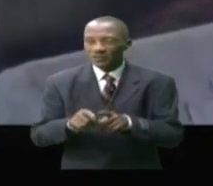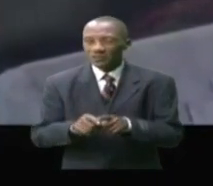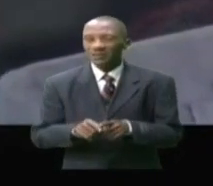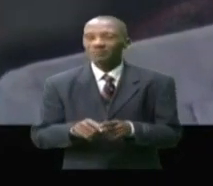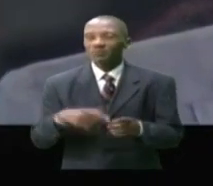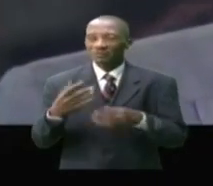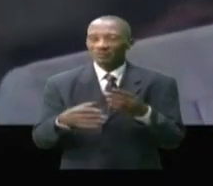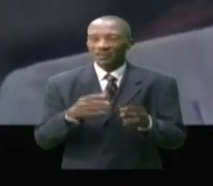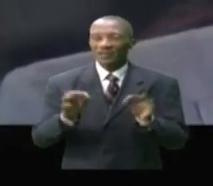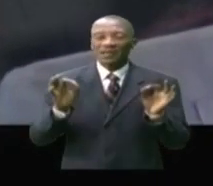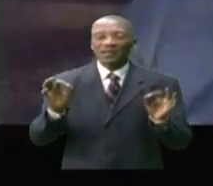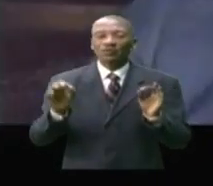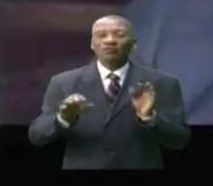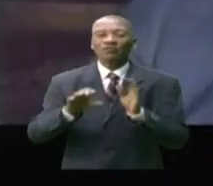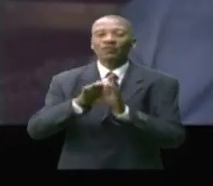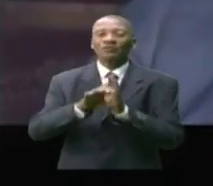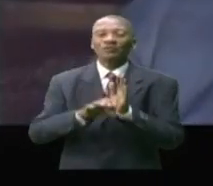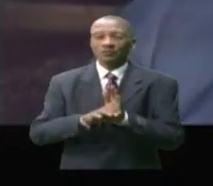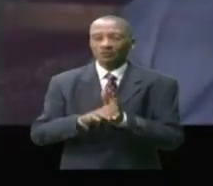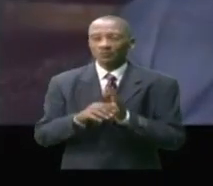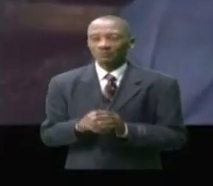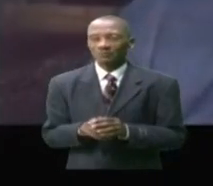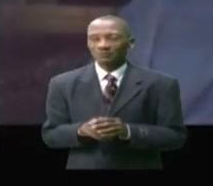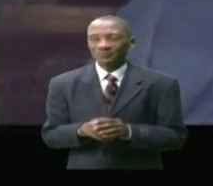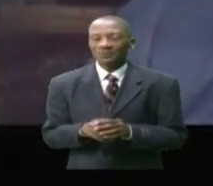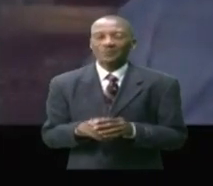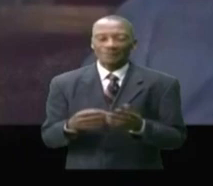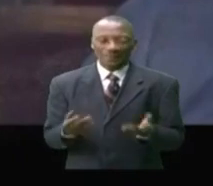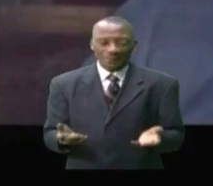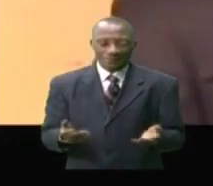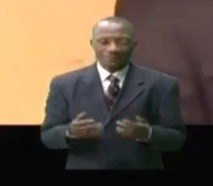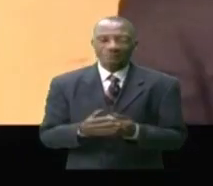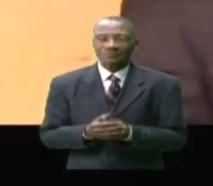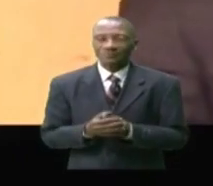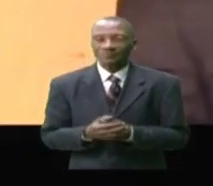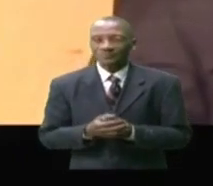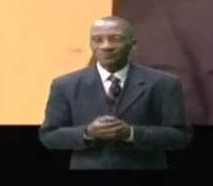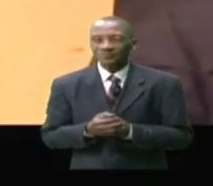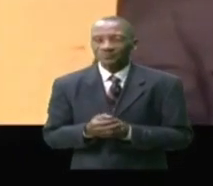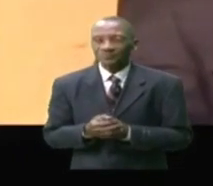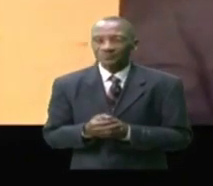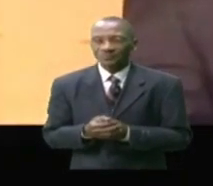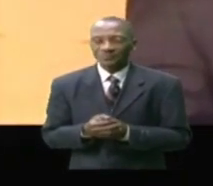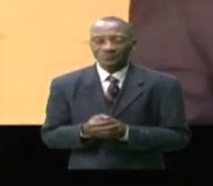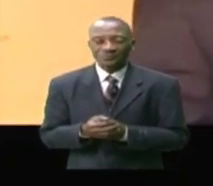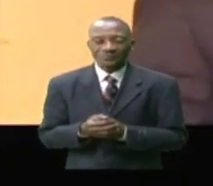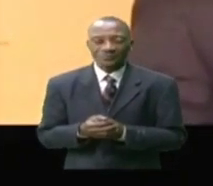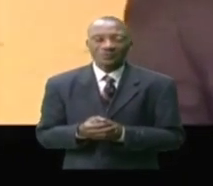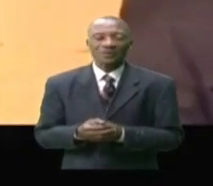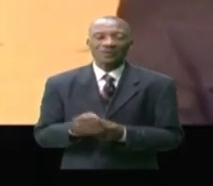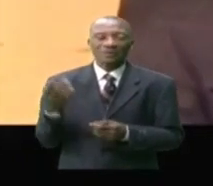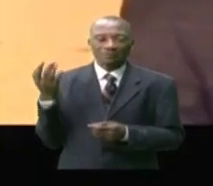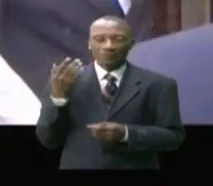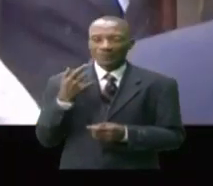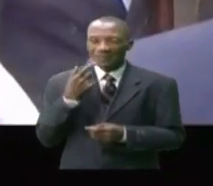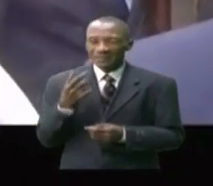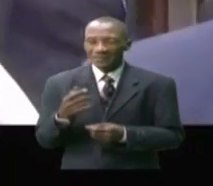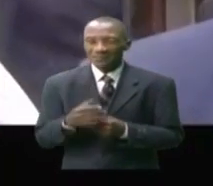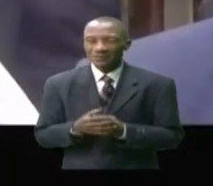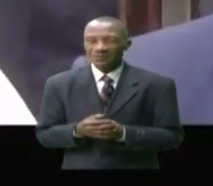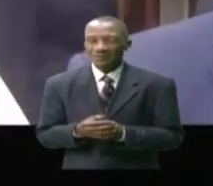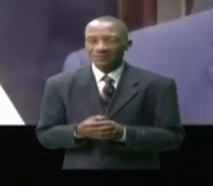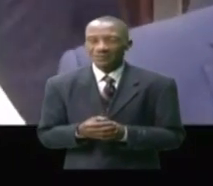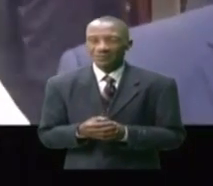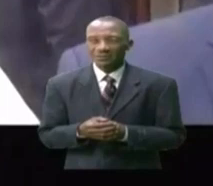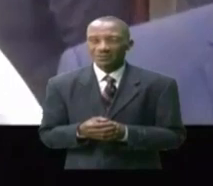vu de l'expérience de notre propre parcours. Aujourd'hui, le professeur a jugé mieux de proposer à